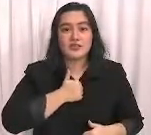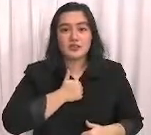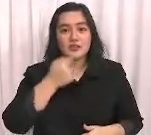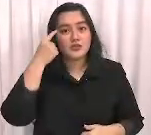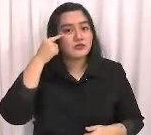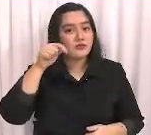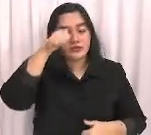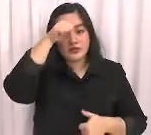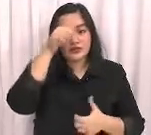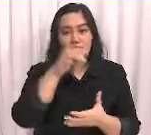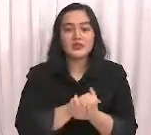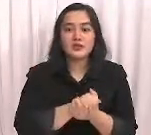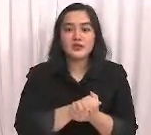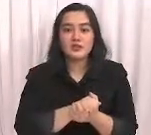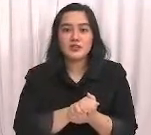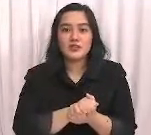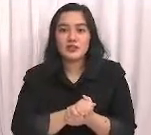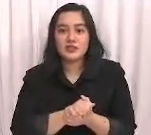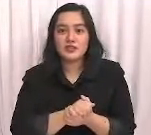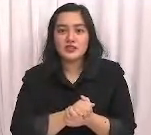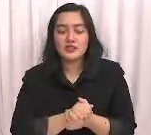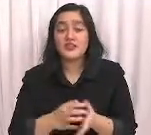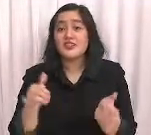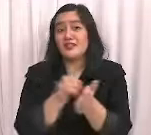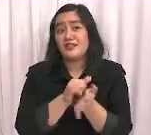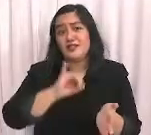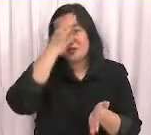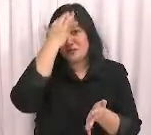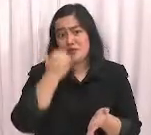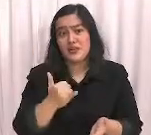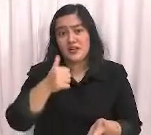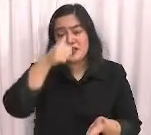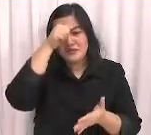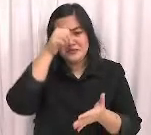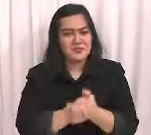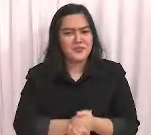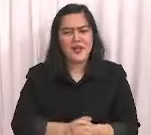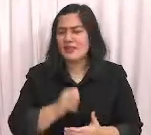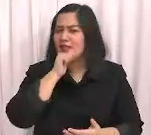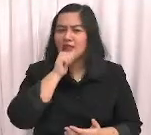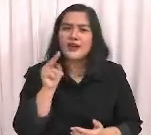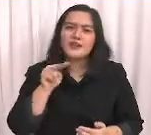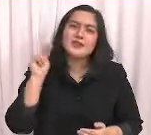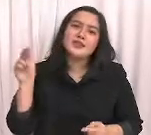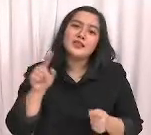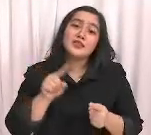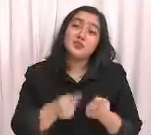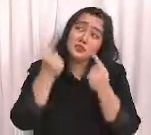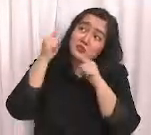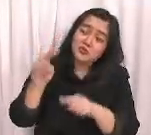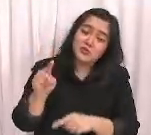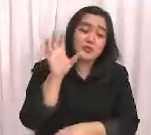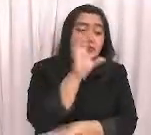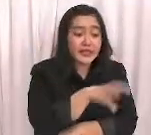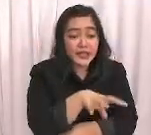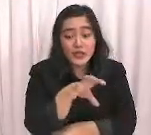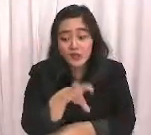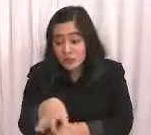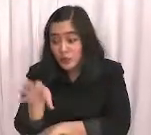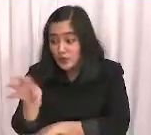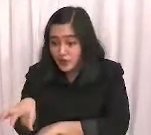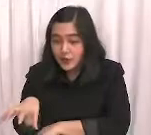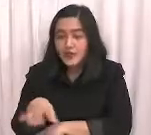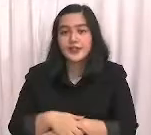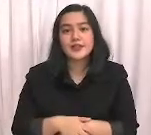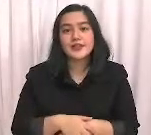na kailangan na pumunta pa kung saan sa mga neighboring places niya para lamang magkakuha sila ng pagkain, para lamang para makakuha